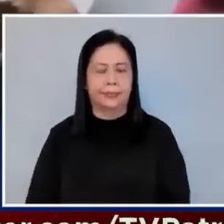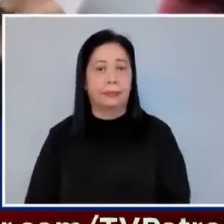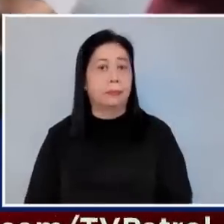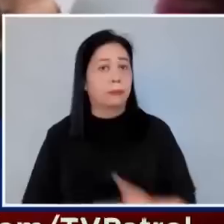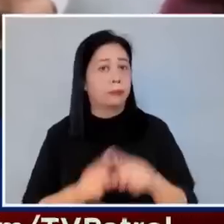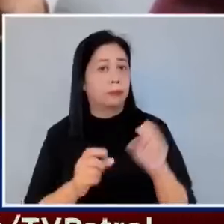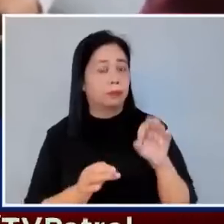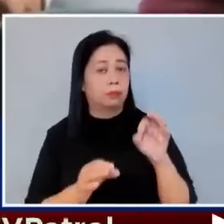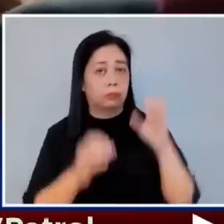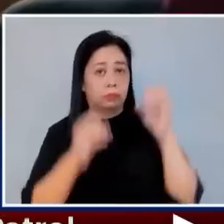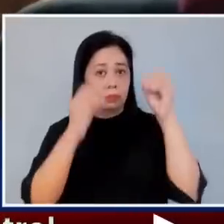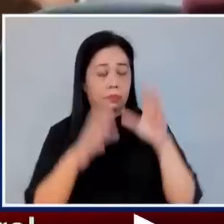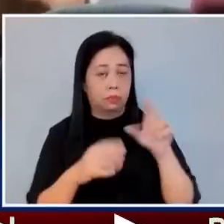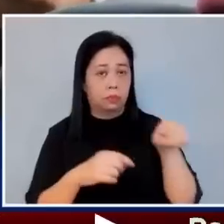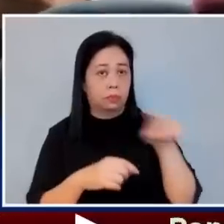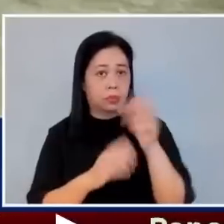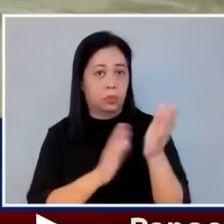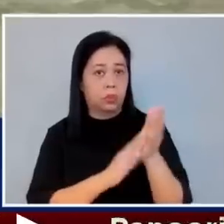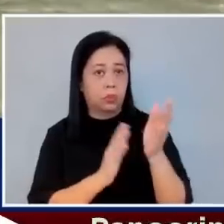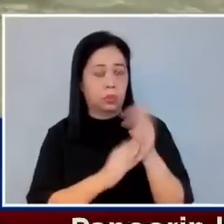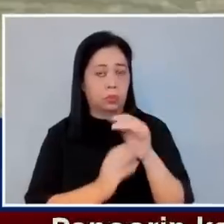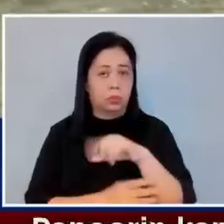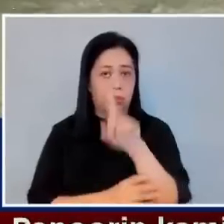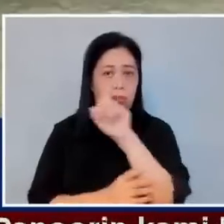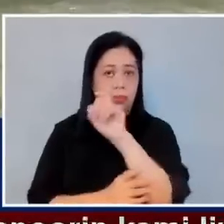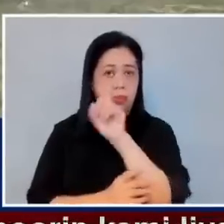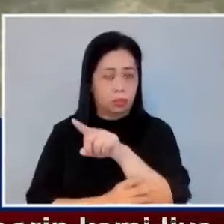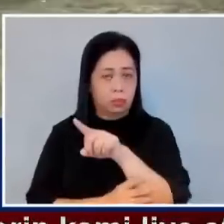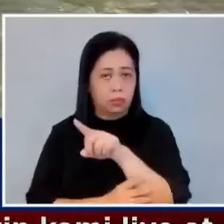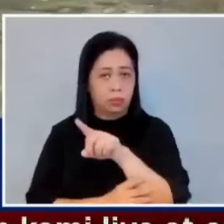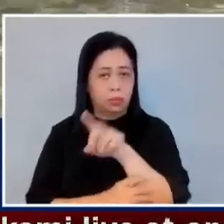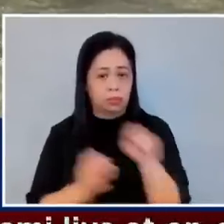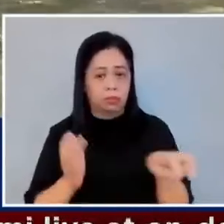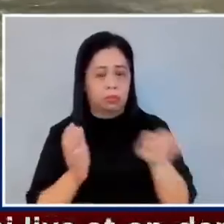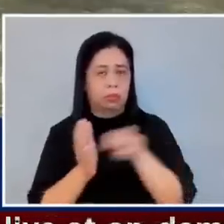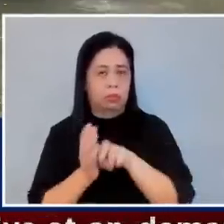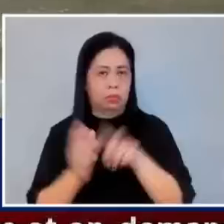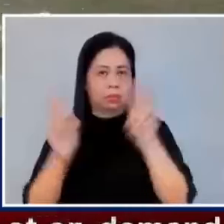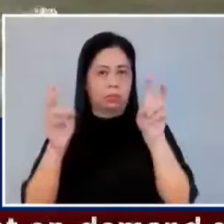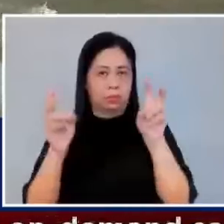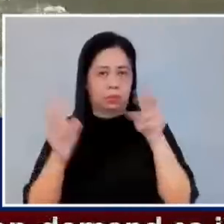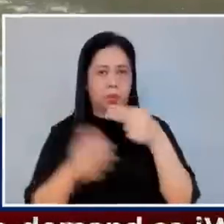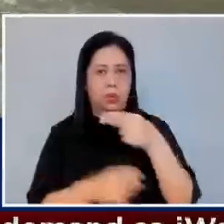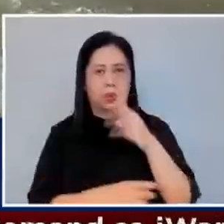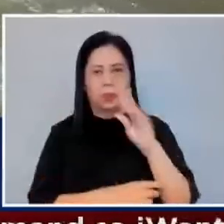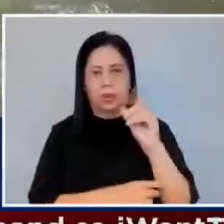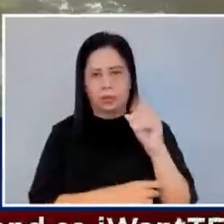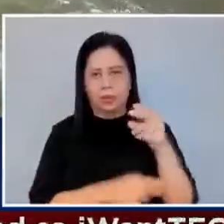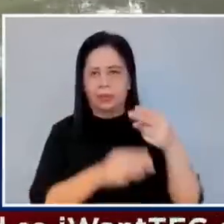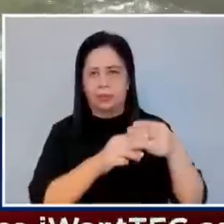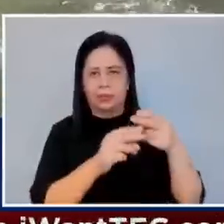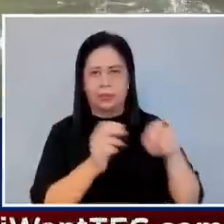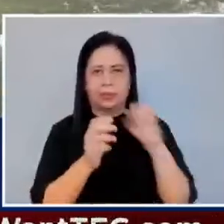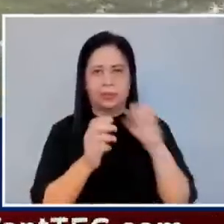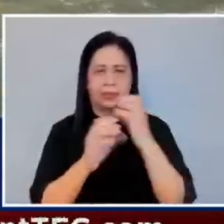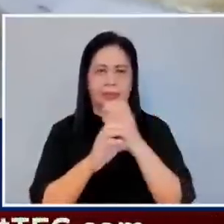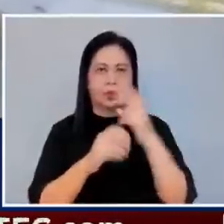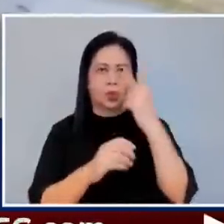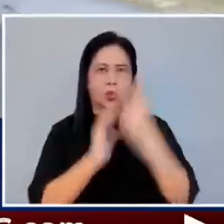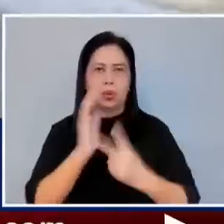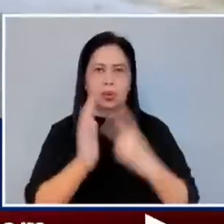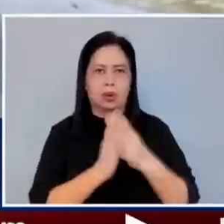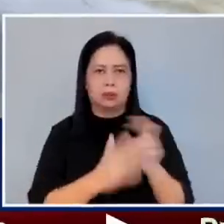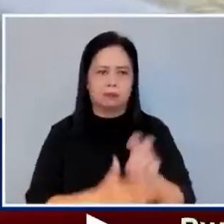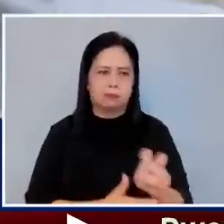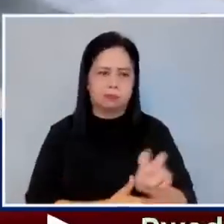mga guro ng paaralan ang tatanungin, ang pagsakay sa tinatawag na hubad ng halos 2 oras ang biyahe